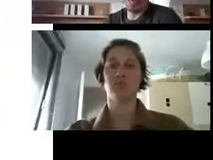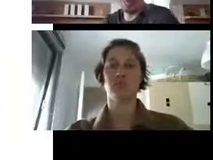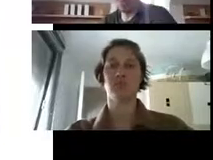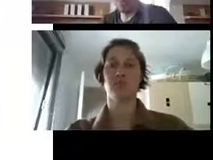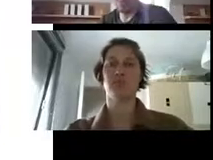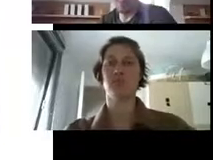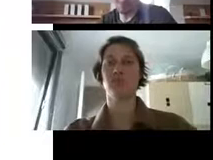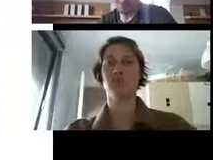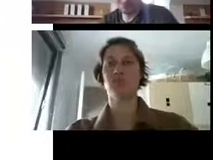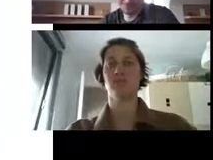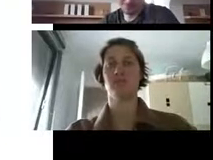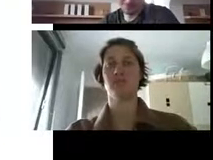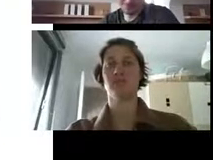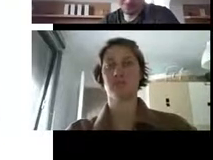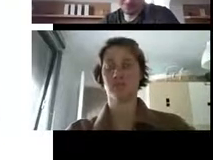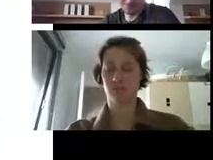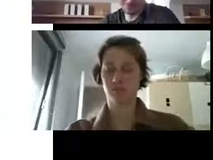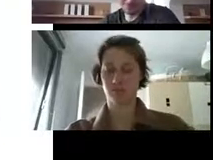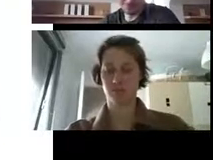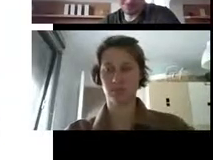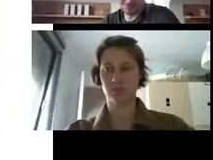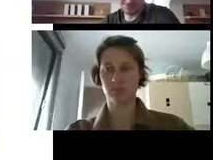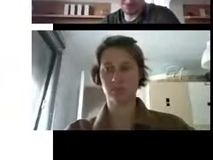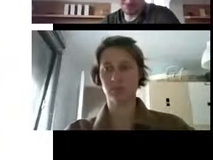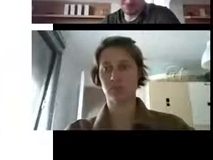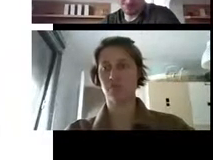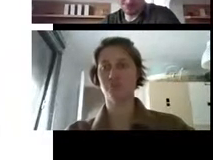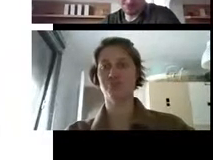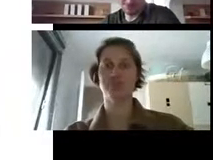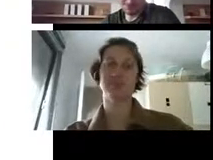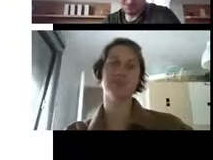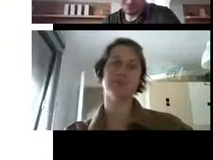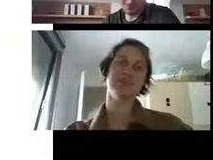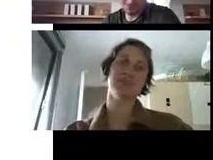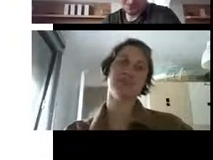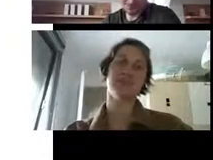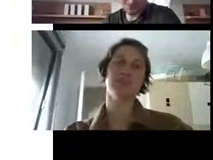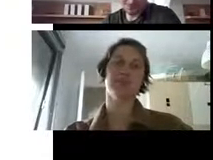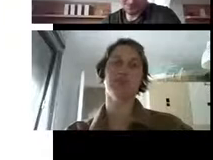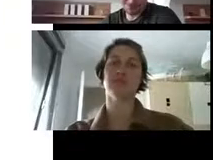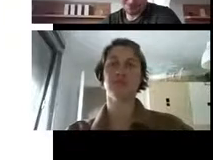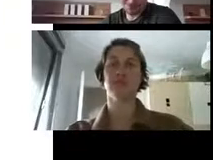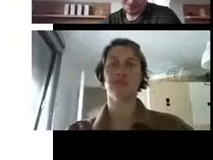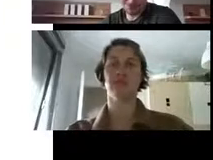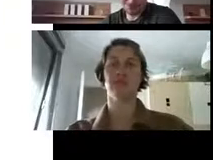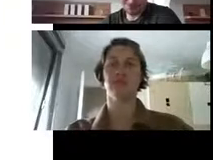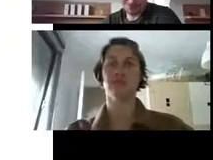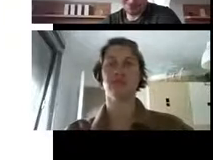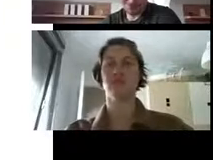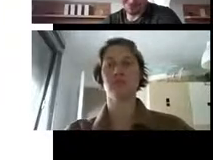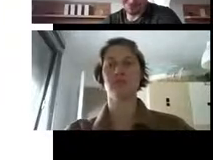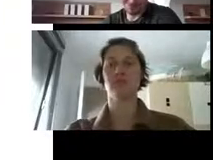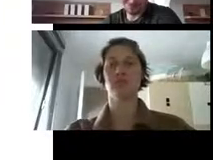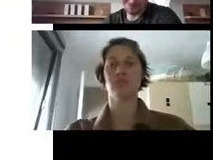oud-animatoren of zo allemaal. Dat best toch zeker en vast te vermijden. Dan workshopgevers, terreineigenaars,